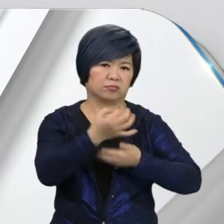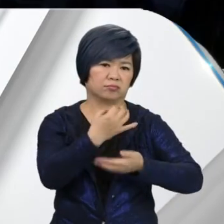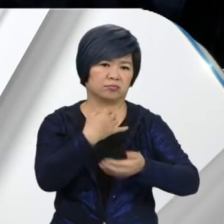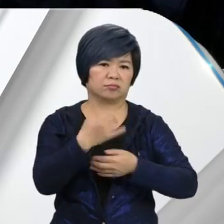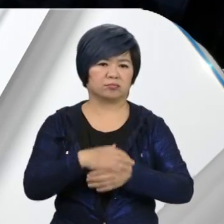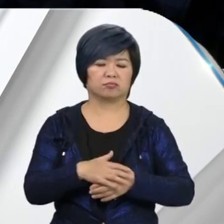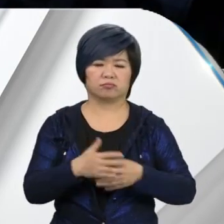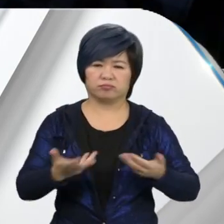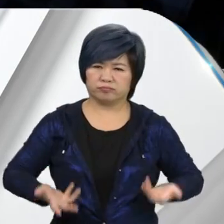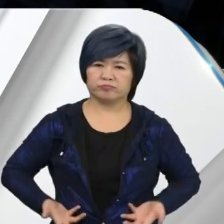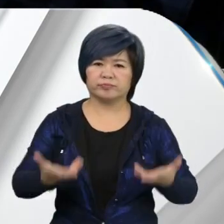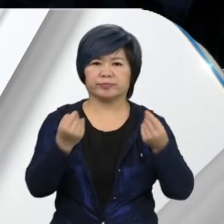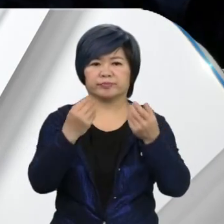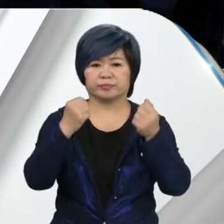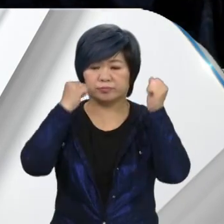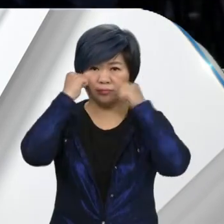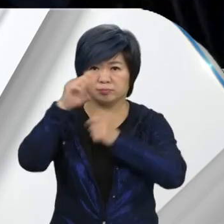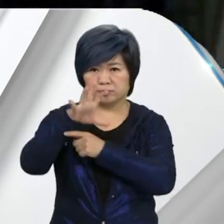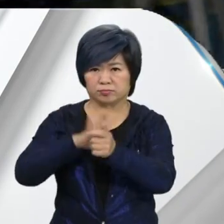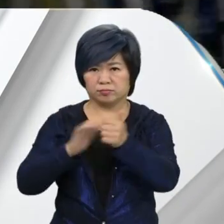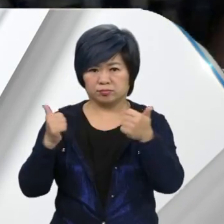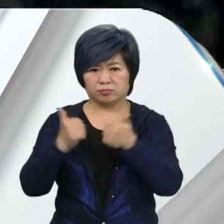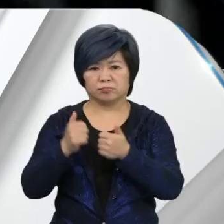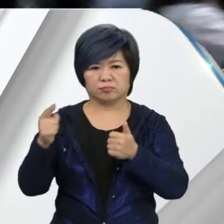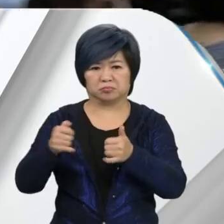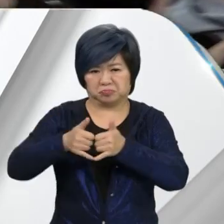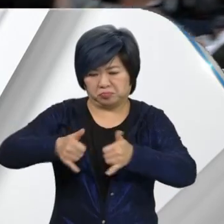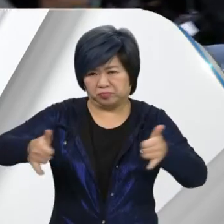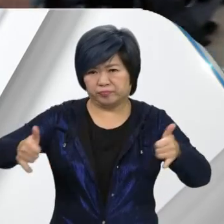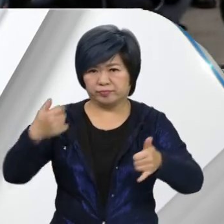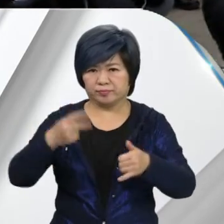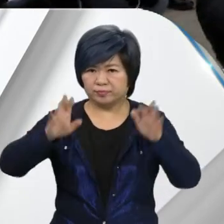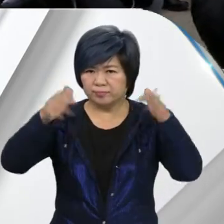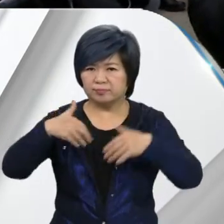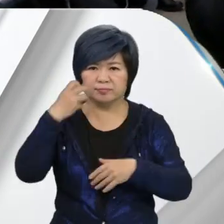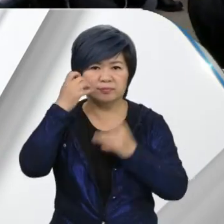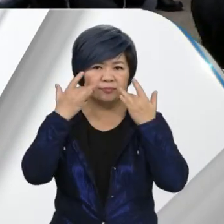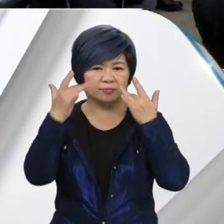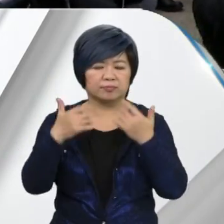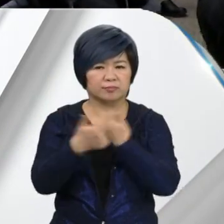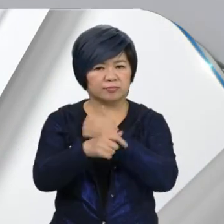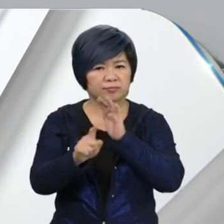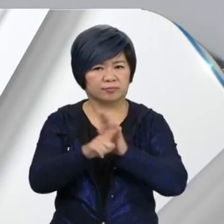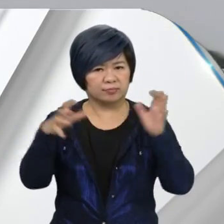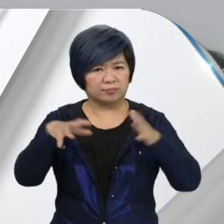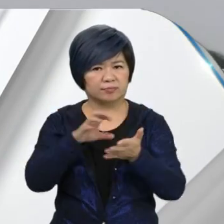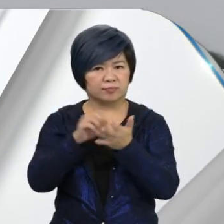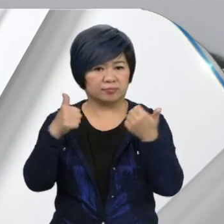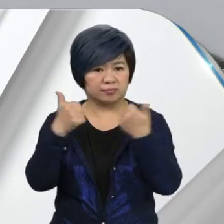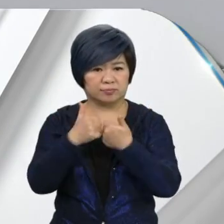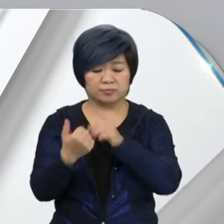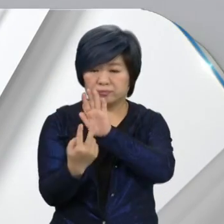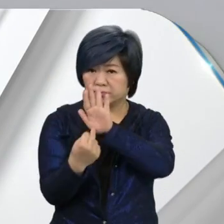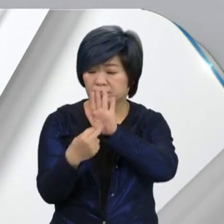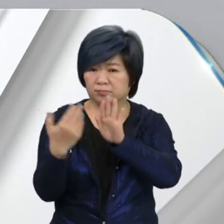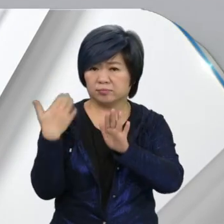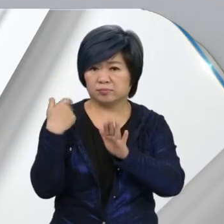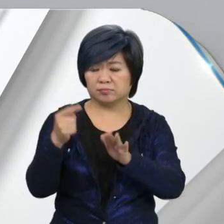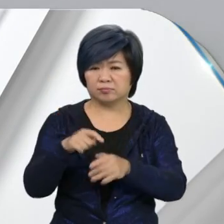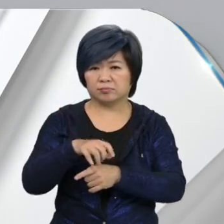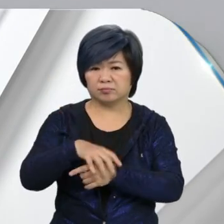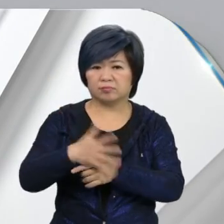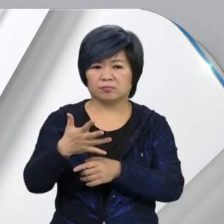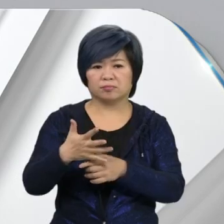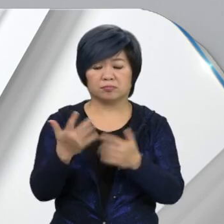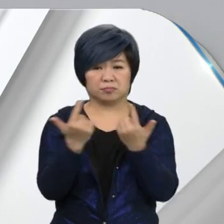息。 今日证实农委会动态清明，向前面各果菜市场代表来开记者会，希望说明先前身体迎战